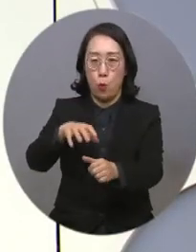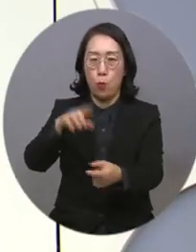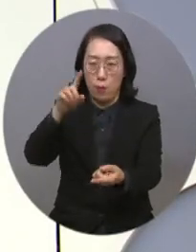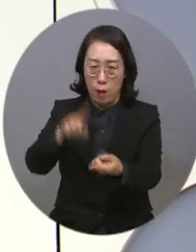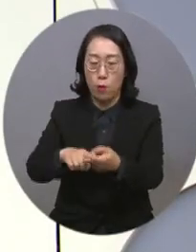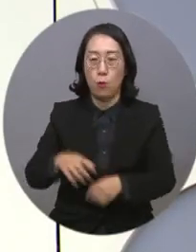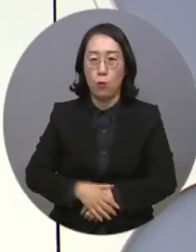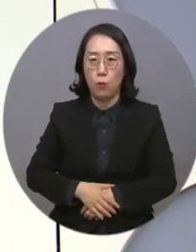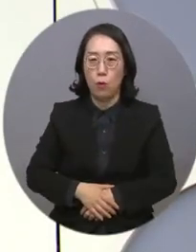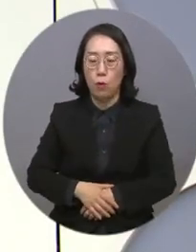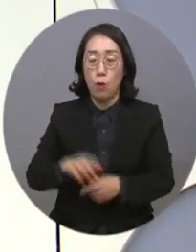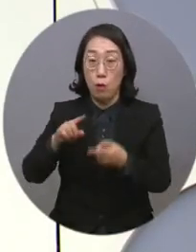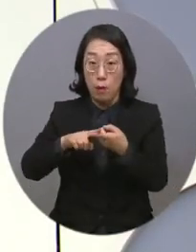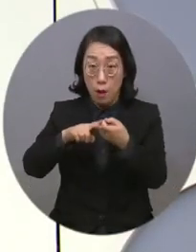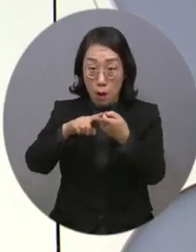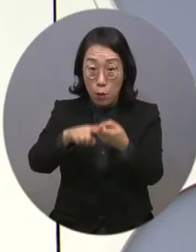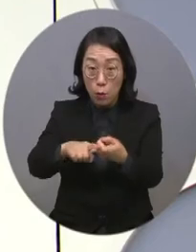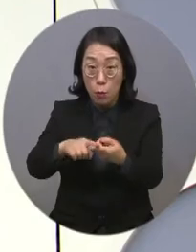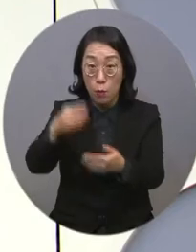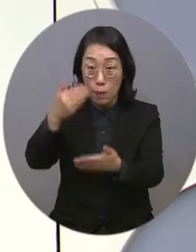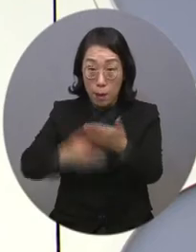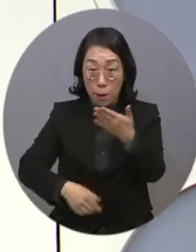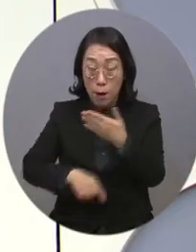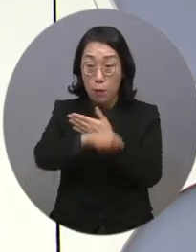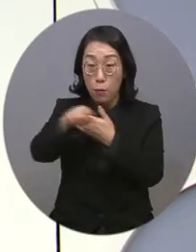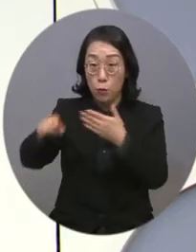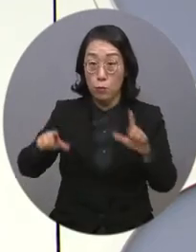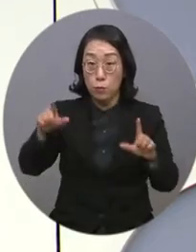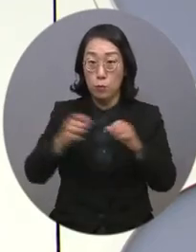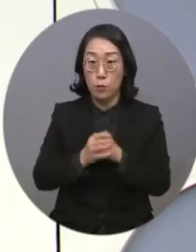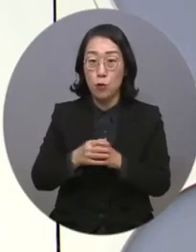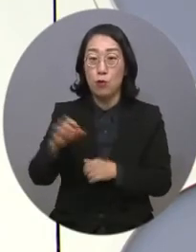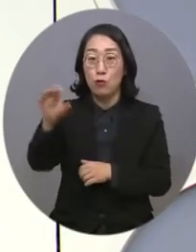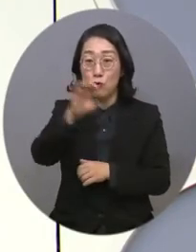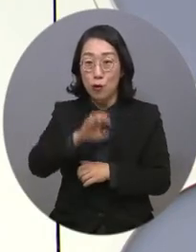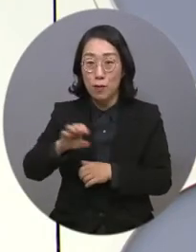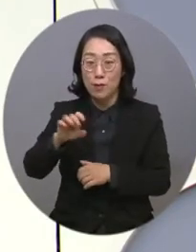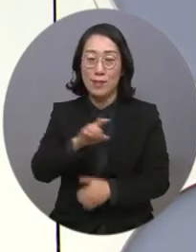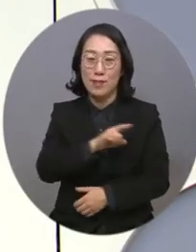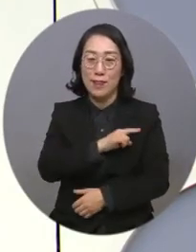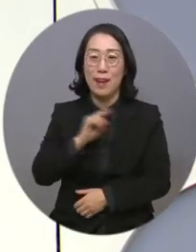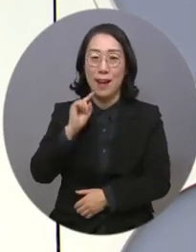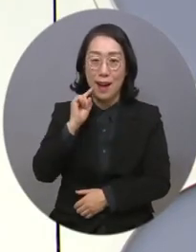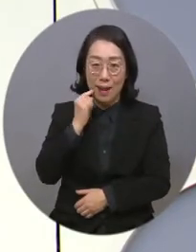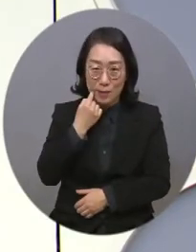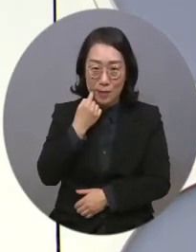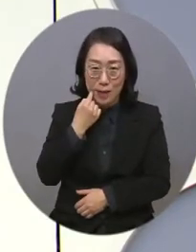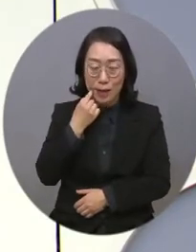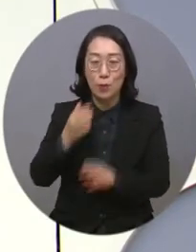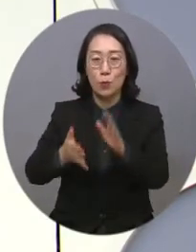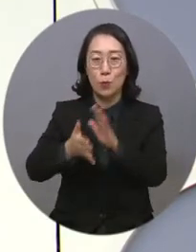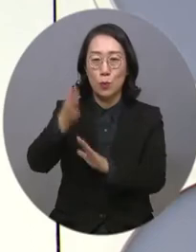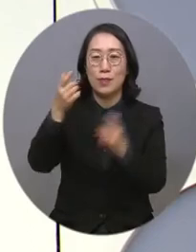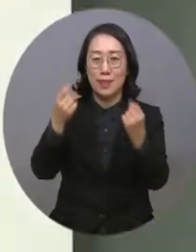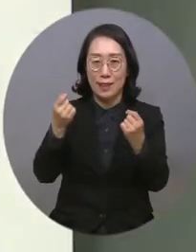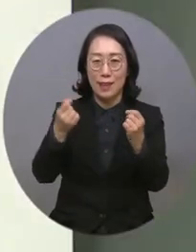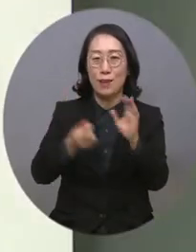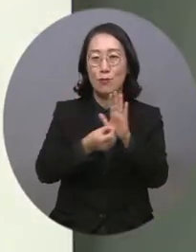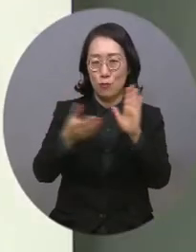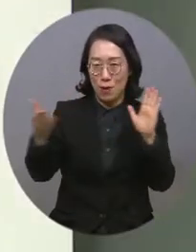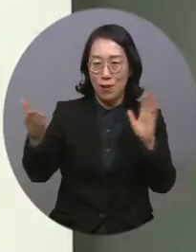그대로 유지하고 있기 때문에 프라하가 그 그 유럽에서 가장 아름다운 고도로서 명성을 날리고 있는 것 같습니다.